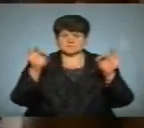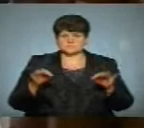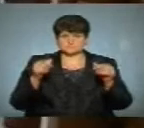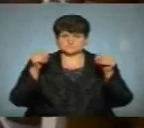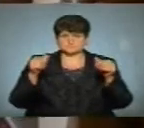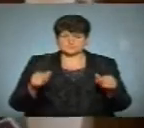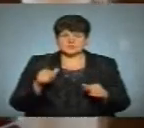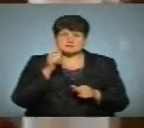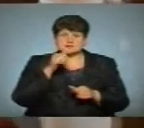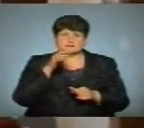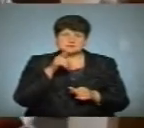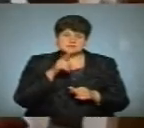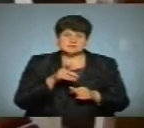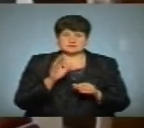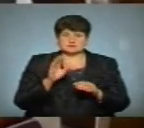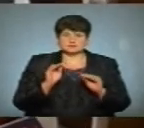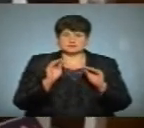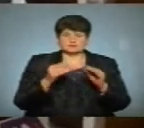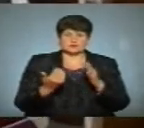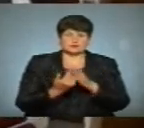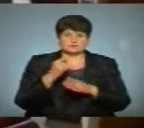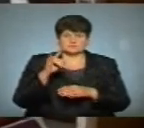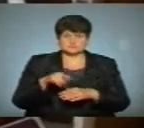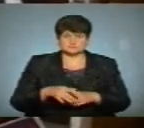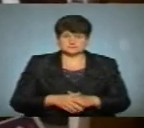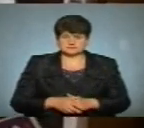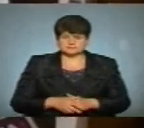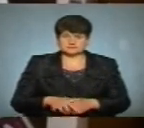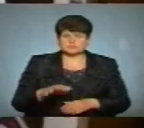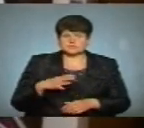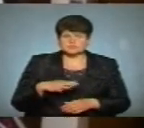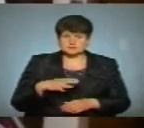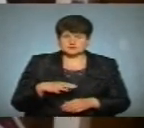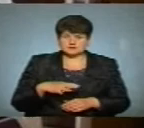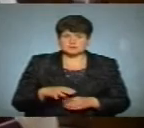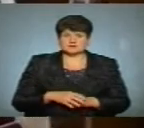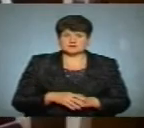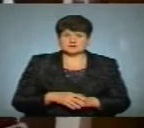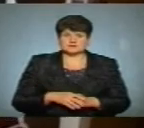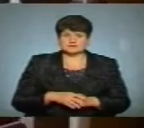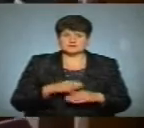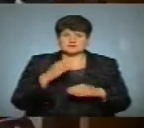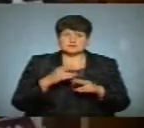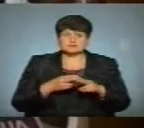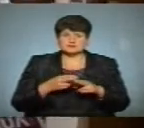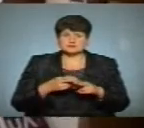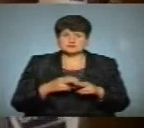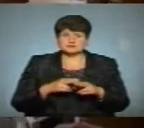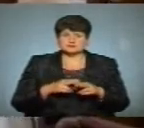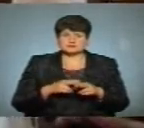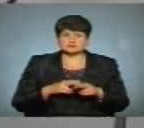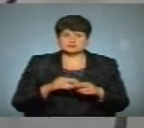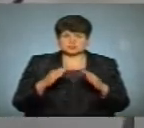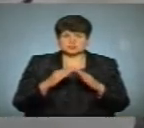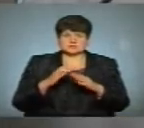Ну, а завтра, післязавтра, я думаю, вже вставимо нові вікна. Чекаємо від страхової якісь відшкодування, бо будинок